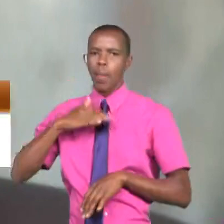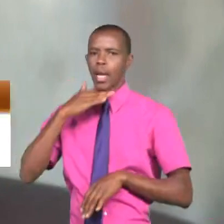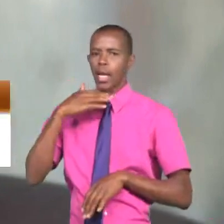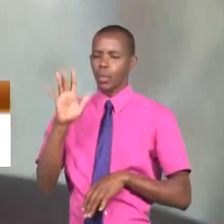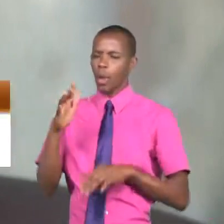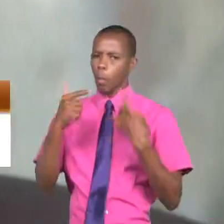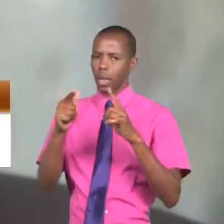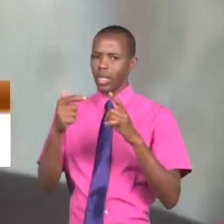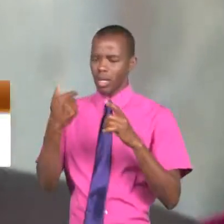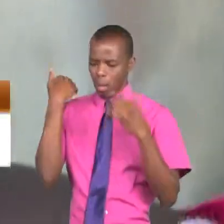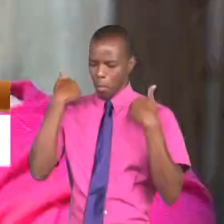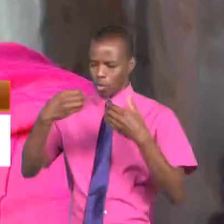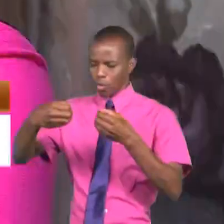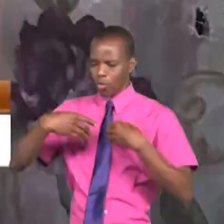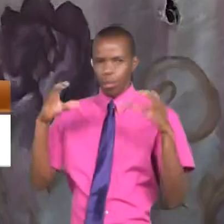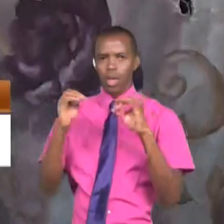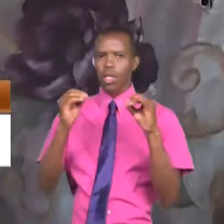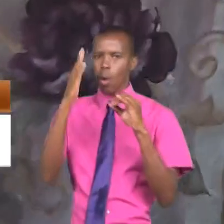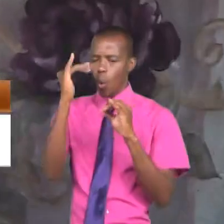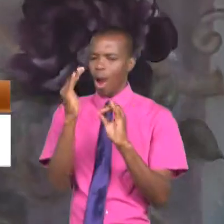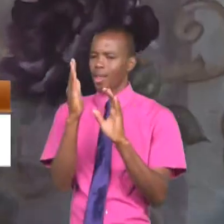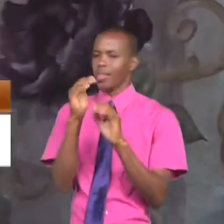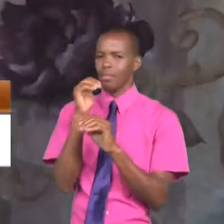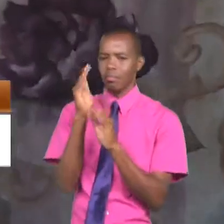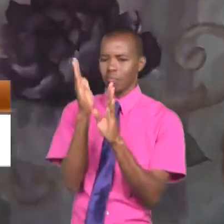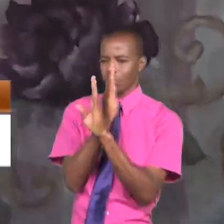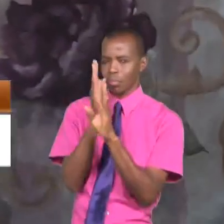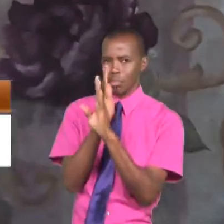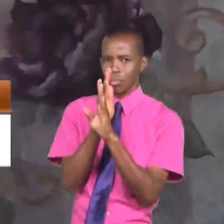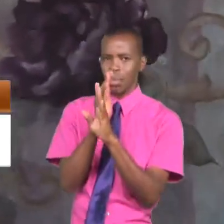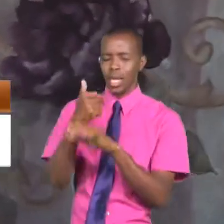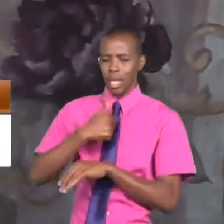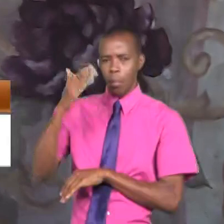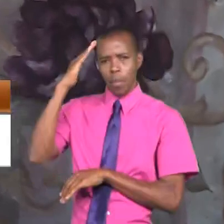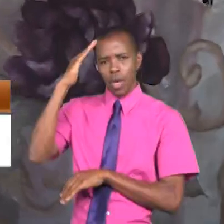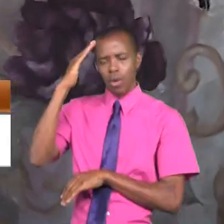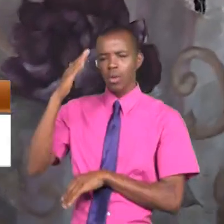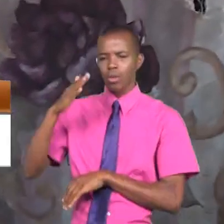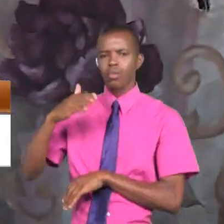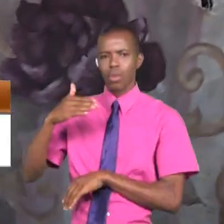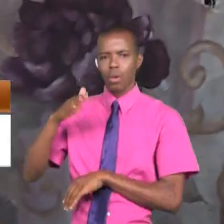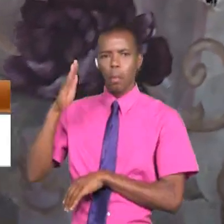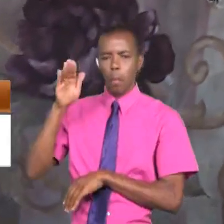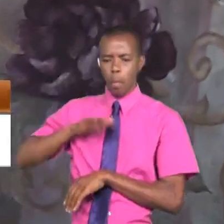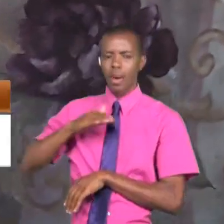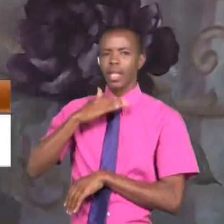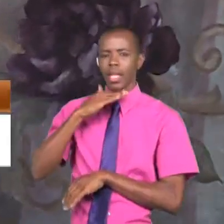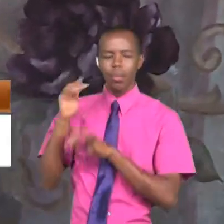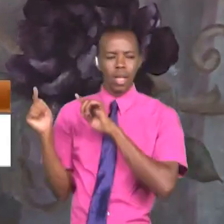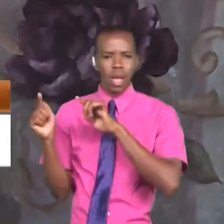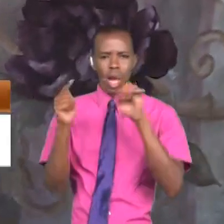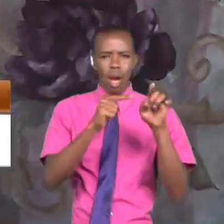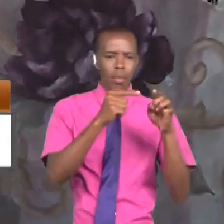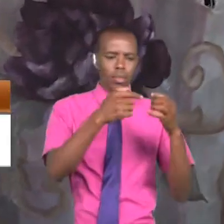nimeambiwa ngo na mtu yoyote juu alikuwa anatuficha. Sasa when I realizing mama alikufa ndio nikakuja kuambiwa,